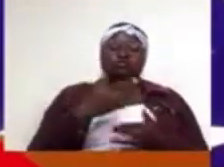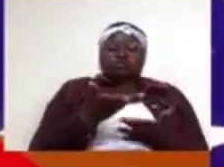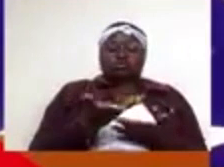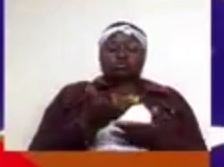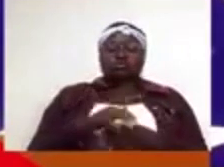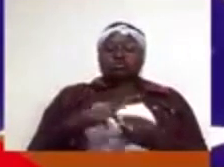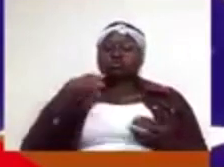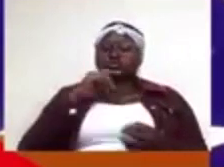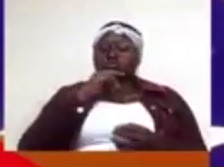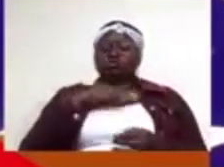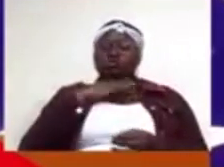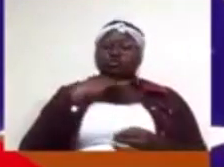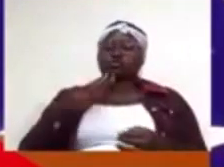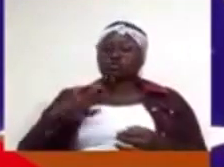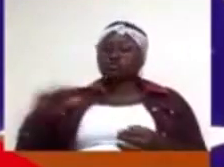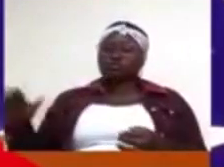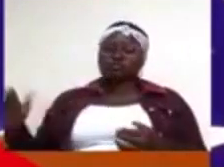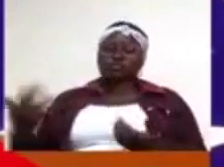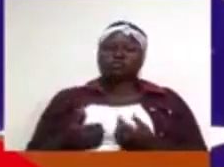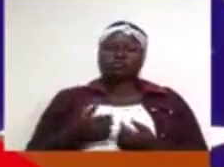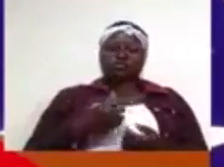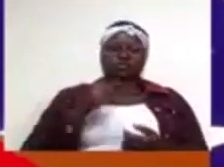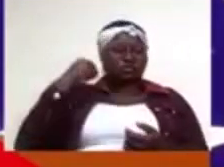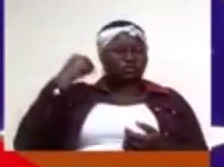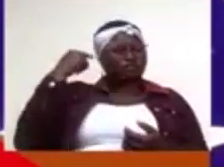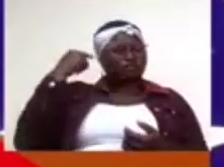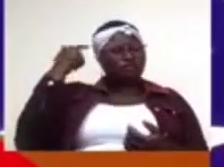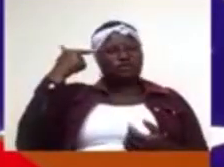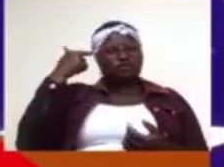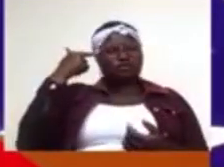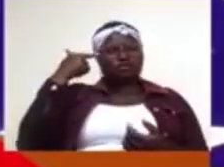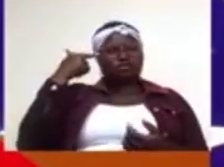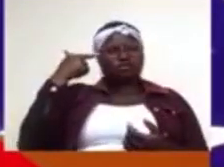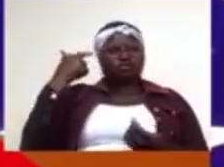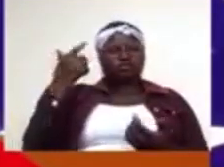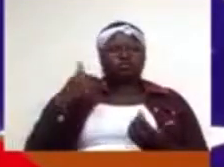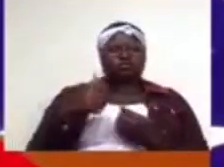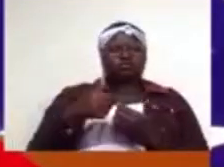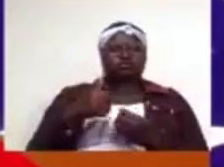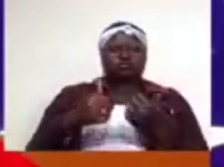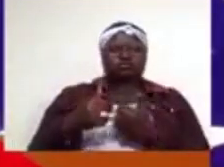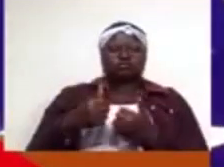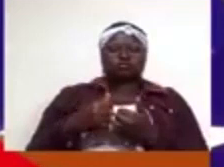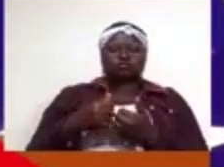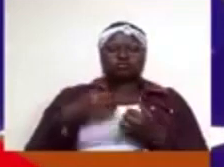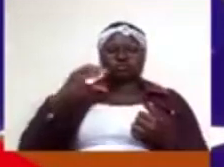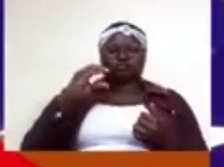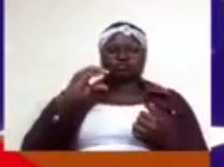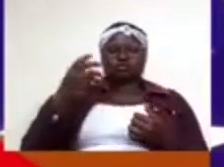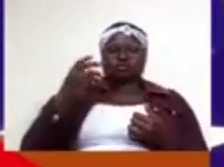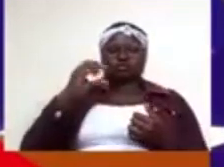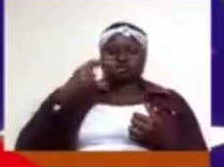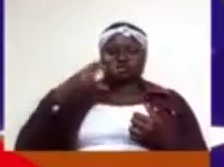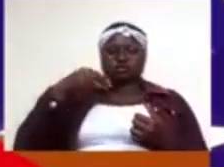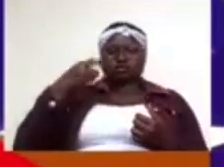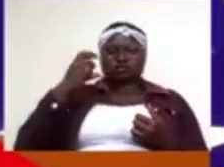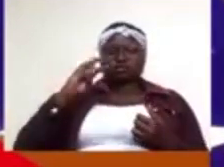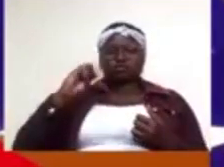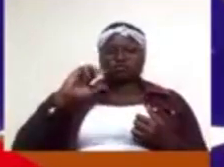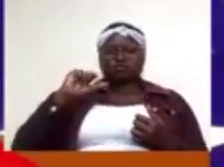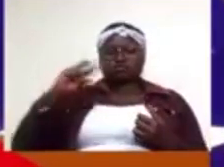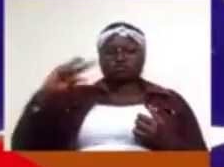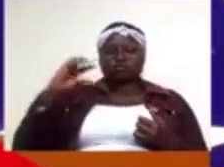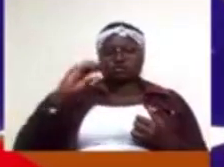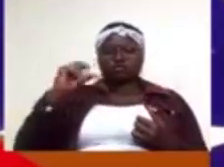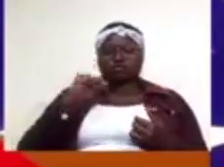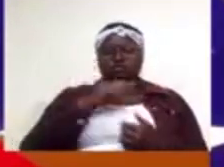kuraga, chia nana mutumiale. Mm. Ne hakiri ine yake he, kemi kwe kurago, na ne akinya top,